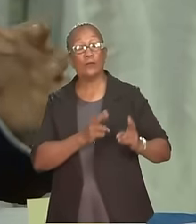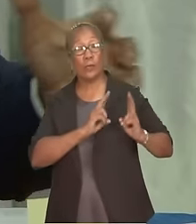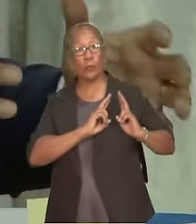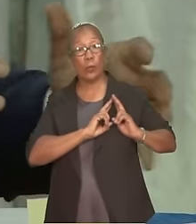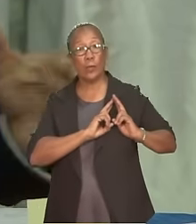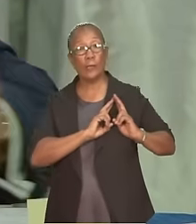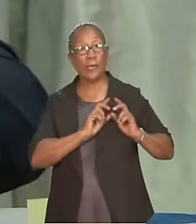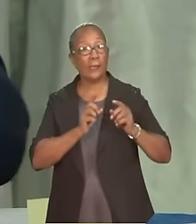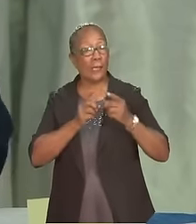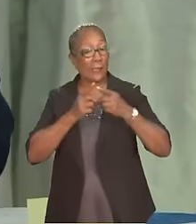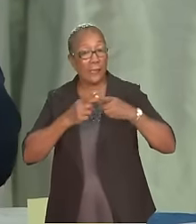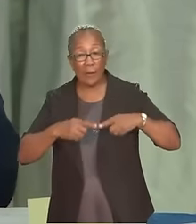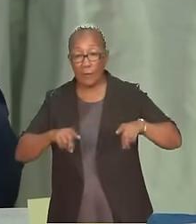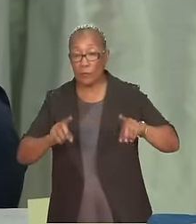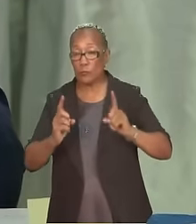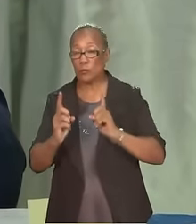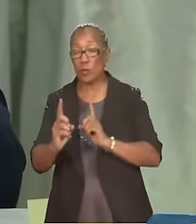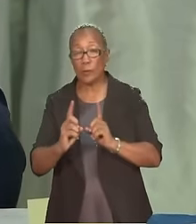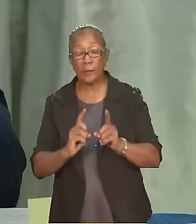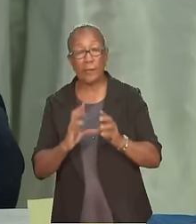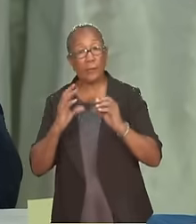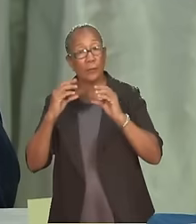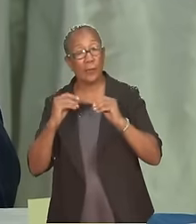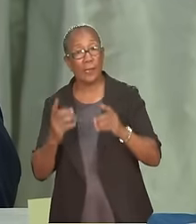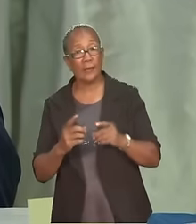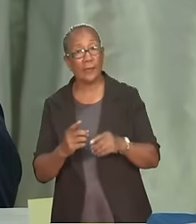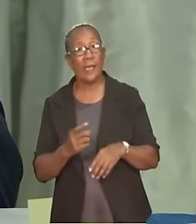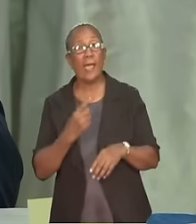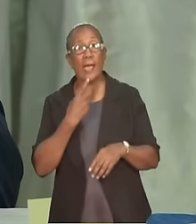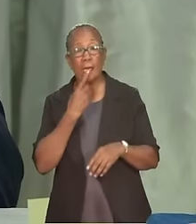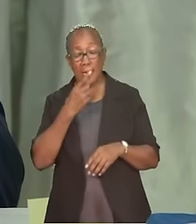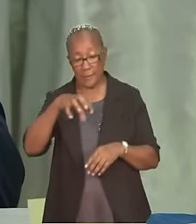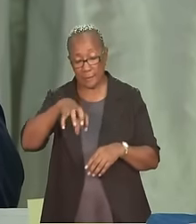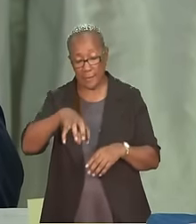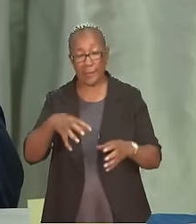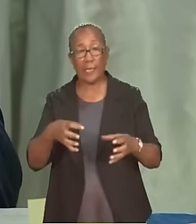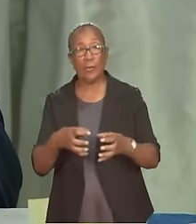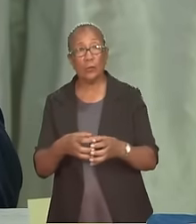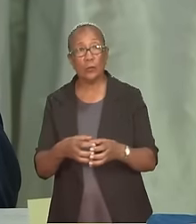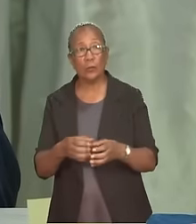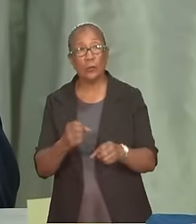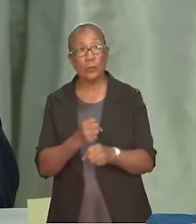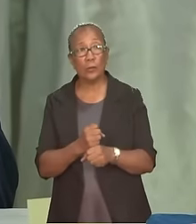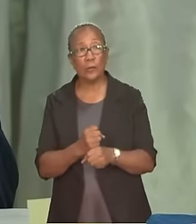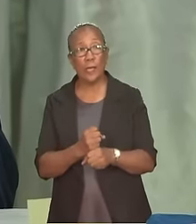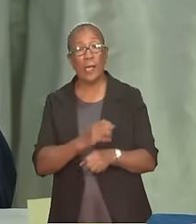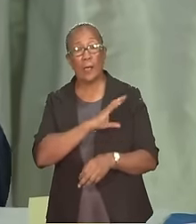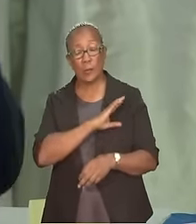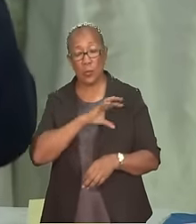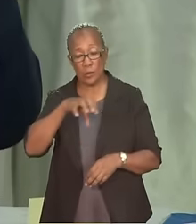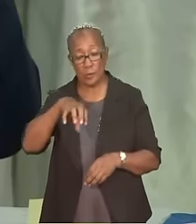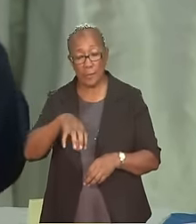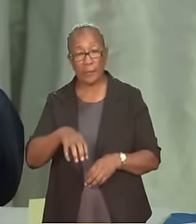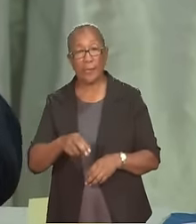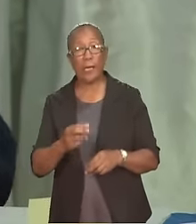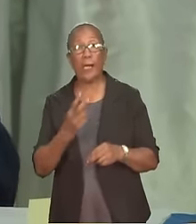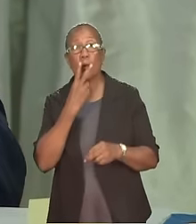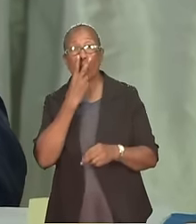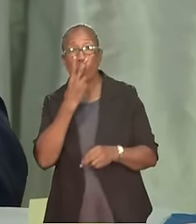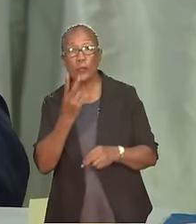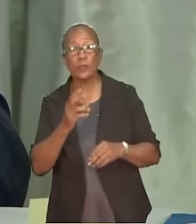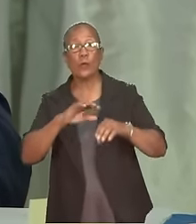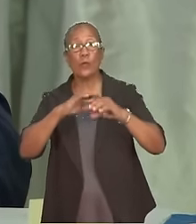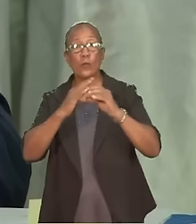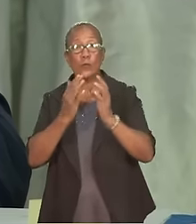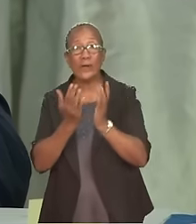door afzonderlijke onderhandelingen. En als je centraal doet, dan heb je ook centraal overzicht over alle toelages